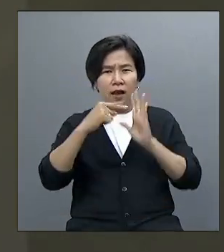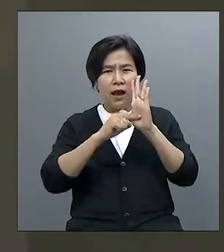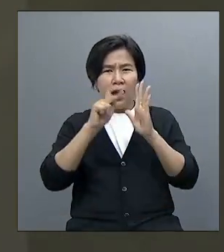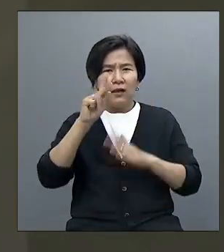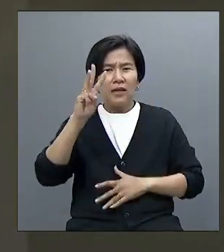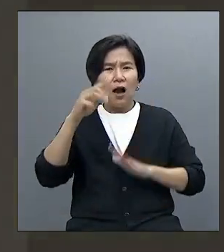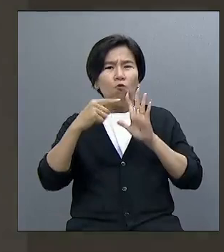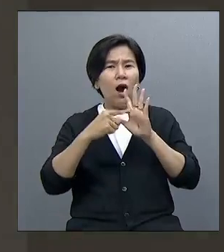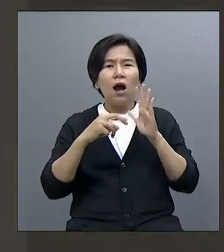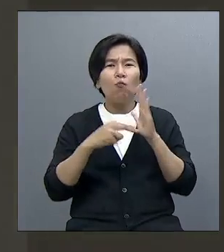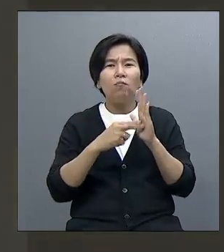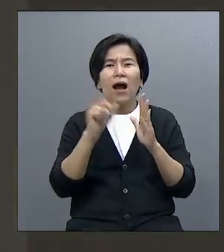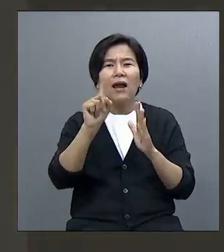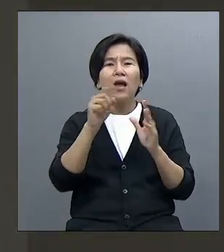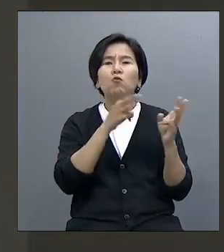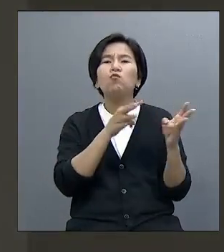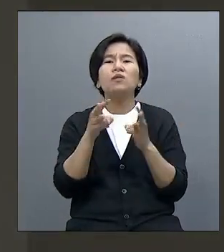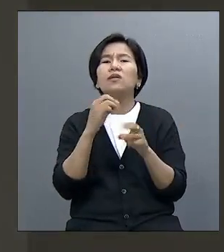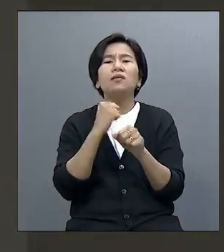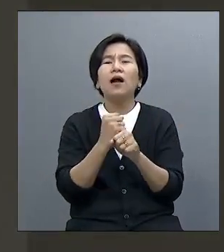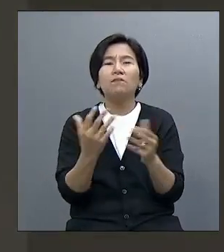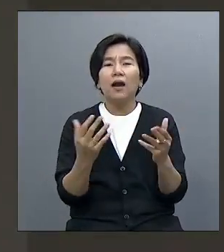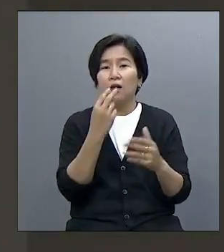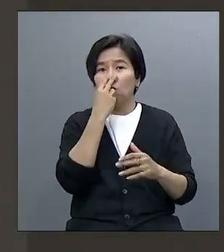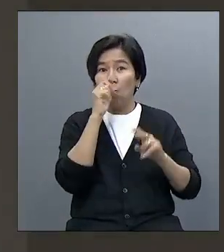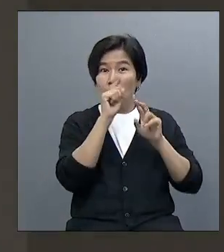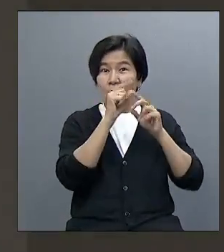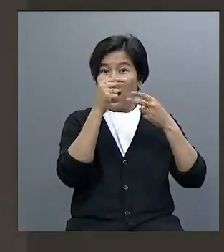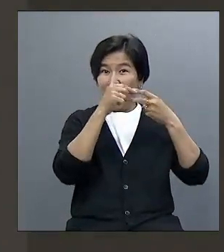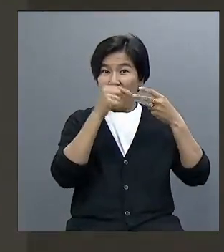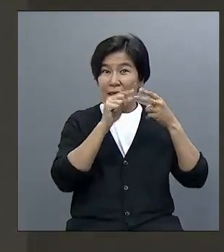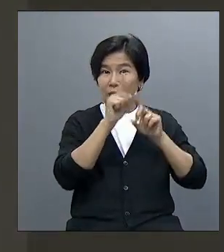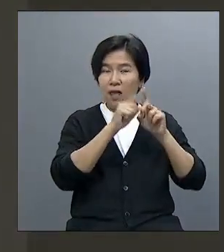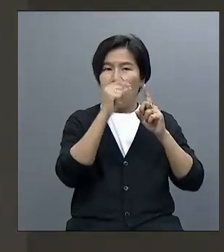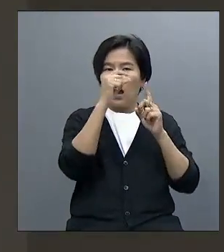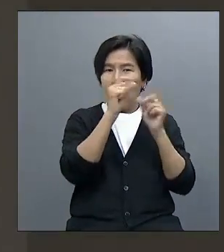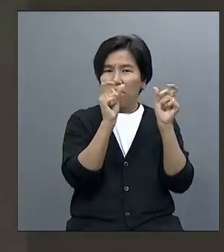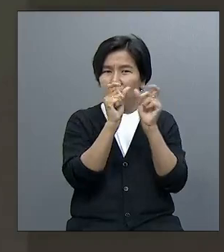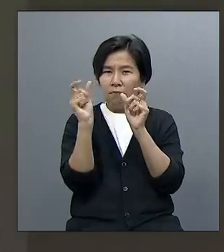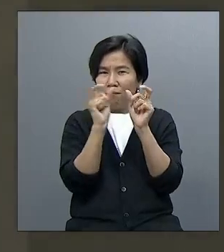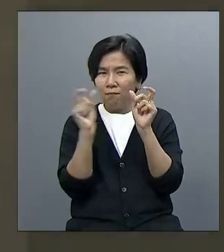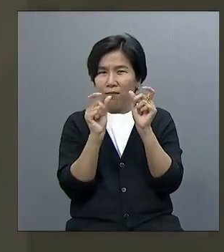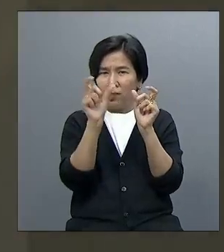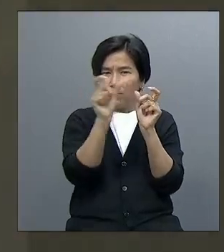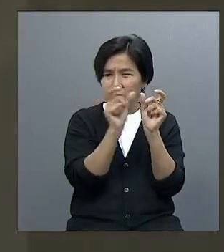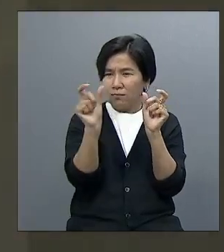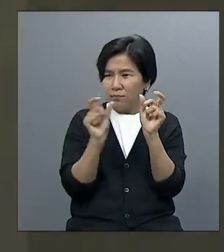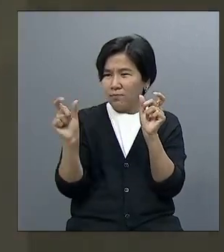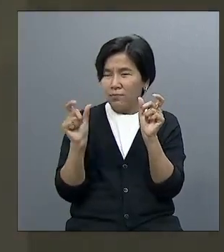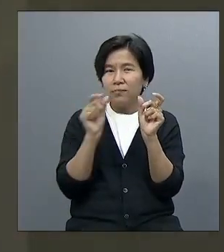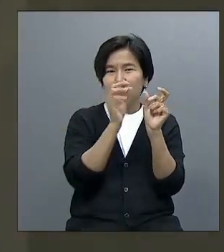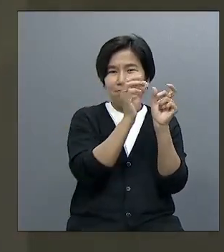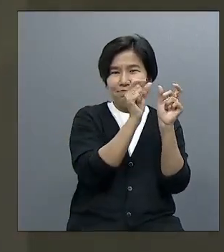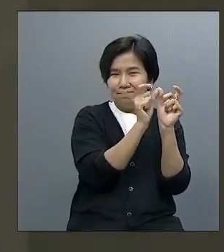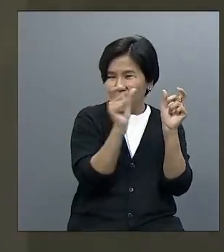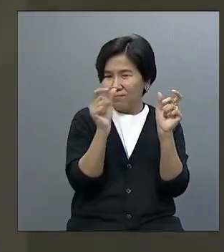ใช้จะเล่นจริงๆนั้นเนี่ยใช้แบบไหนใช้อะไรเป็นเกณฑ์ในการแบบผสมคำหรือว่าเล่นออกมานะครับวันนี้ร่วมพูดคุยกันดีกว่านะครับกับ